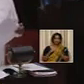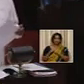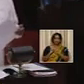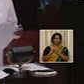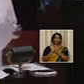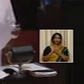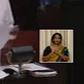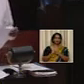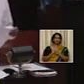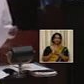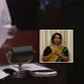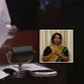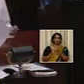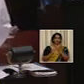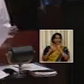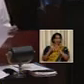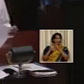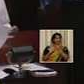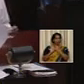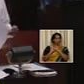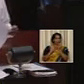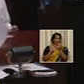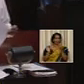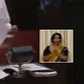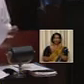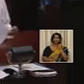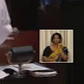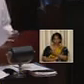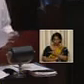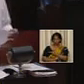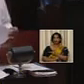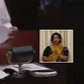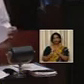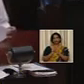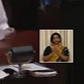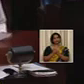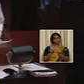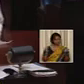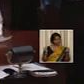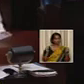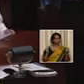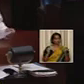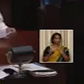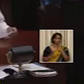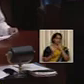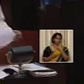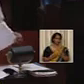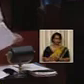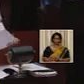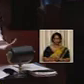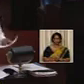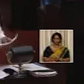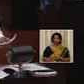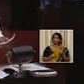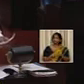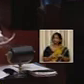තැන්පත් කරුවන්ගේ පැත්තෙන් තැන්පත් මුදලත් පොලි මුදලත් ලබා දෙන විදිහට මේ විසඳුම සකස් කරන්නයි කියන යෝජනාව මම ඉදිරිපත් කරනවා.